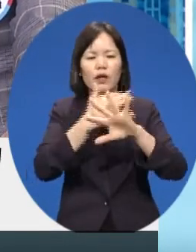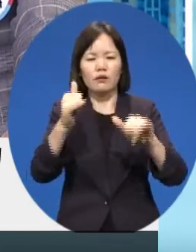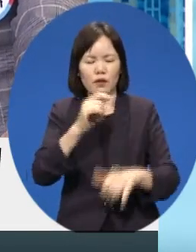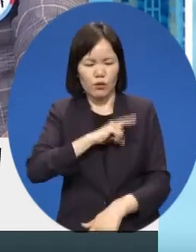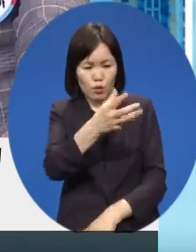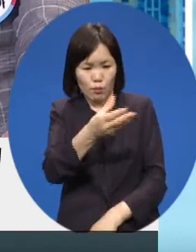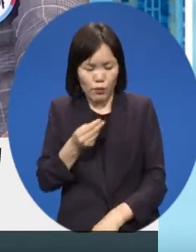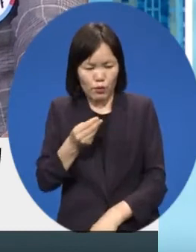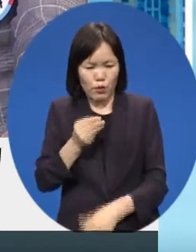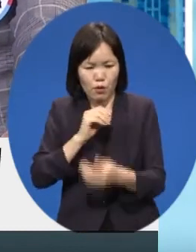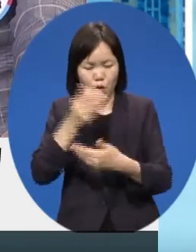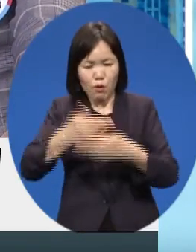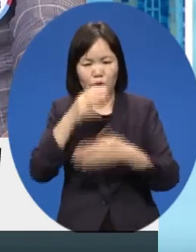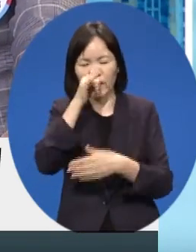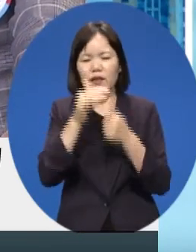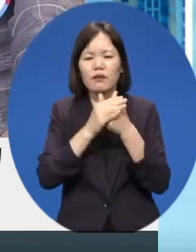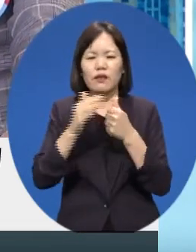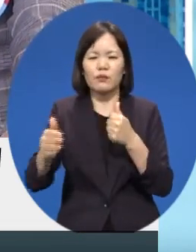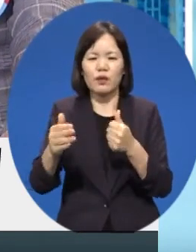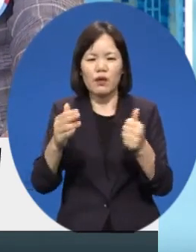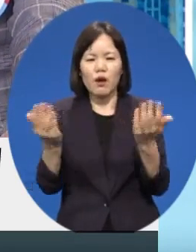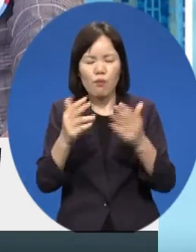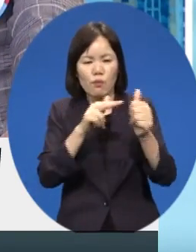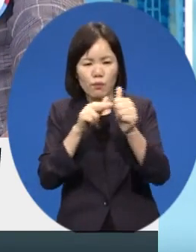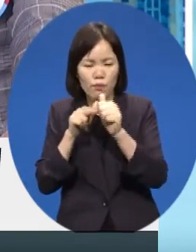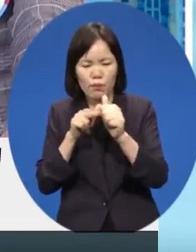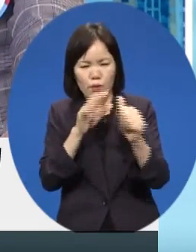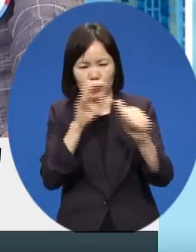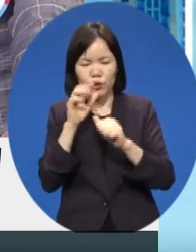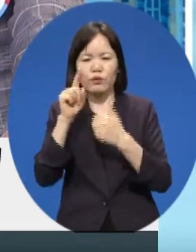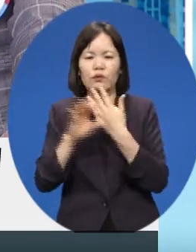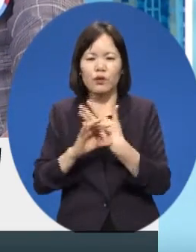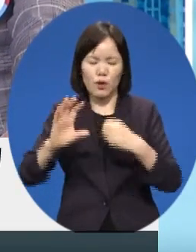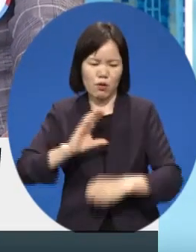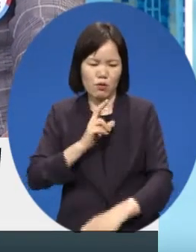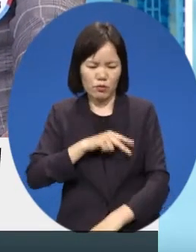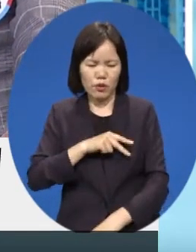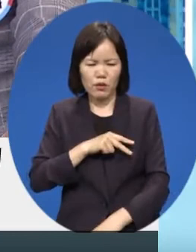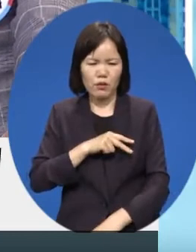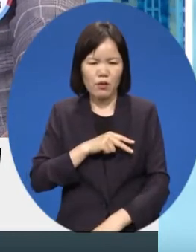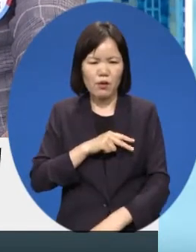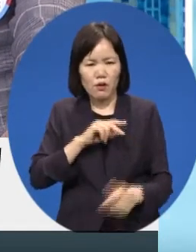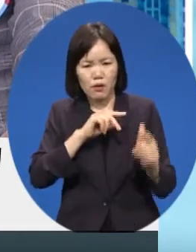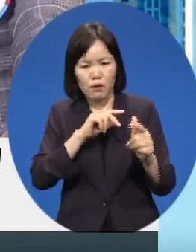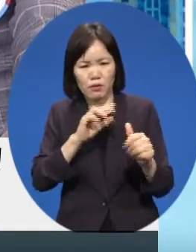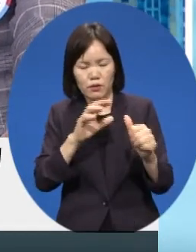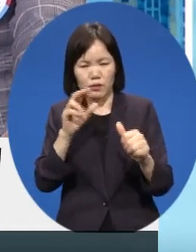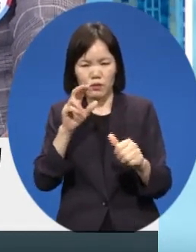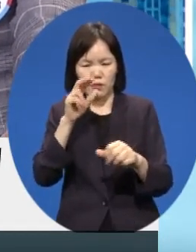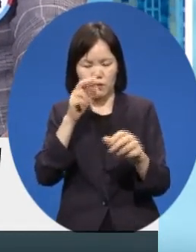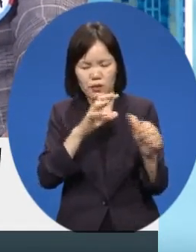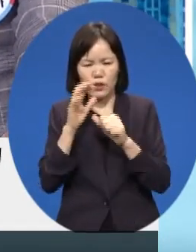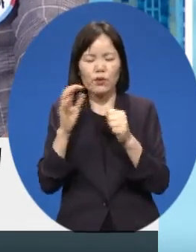셈이고 2 업무상 비밀 이용 같은 경우는 국회의원이나 고위 공직자 신분을 이용해서 개발 정보를 미리 알고 투기 했다는 것인데 가장 심각한